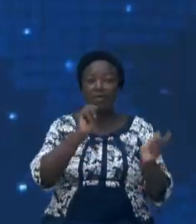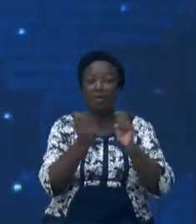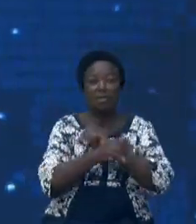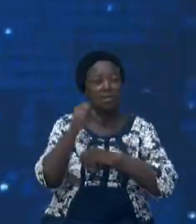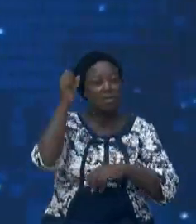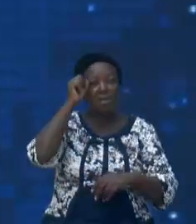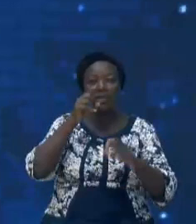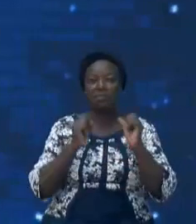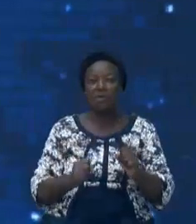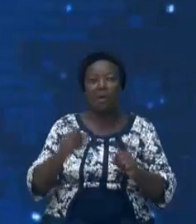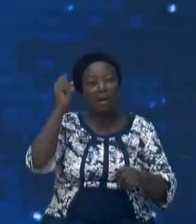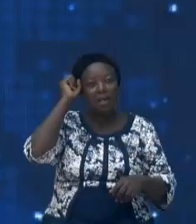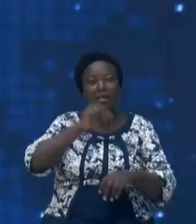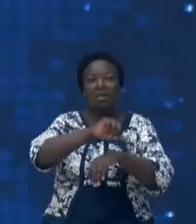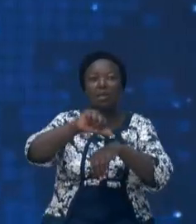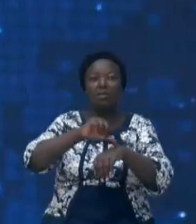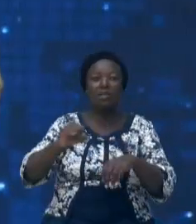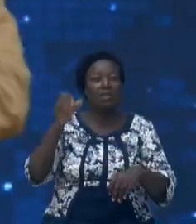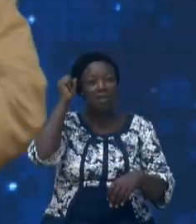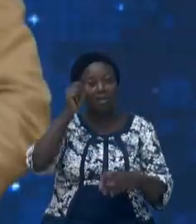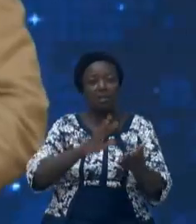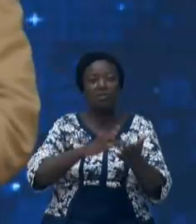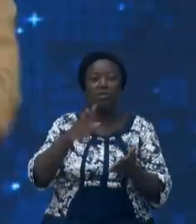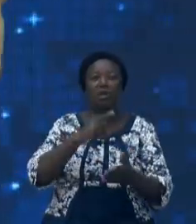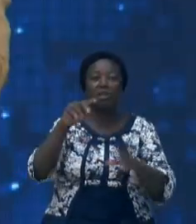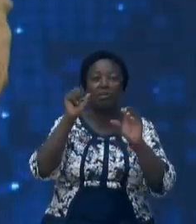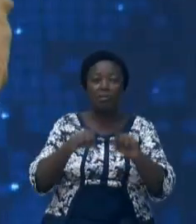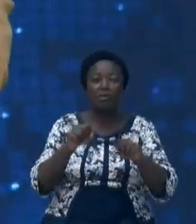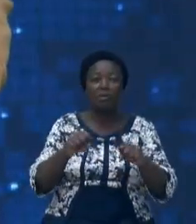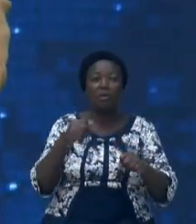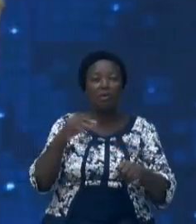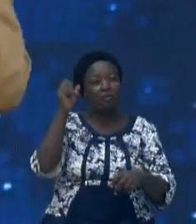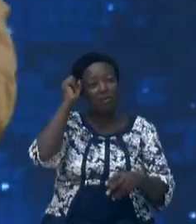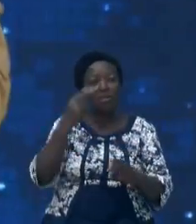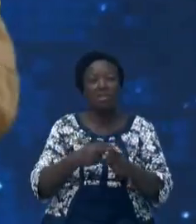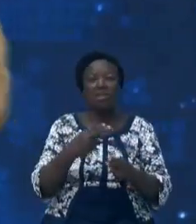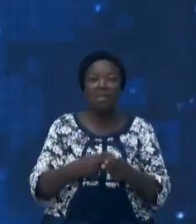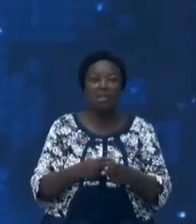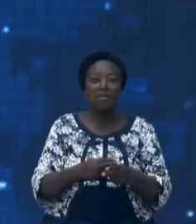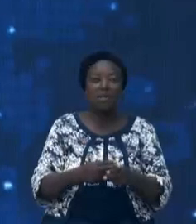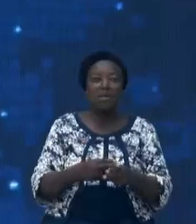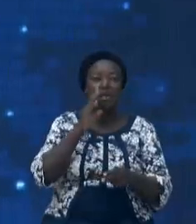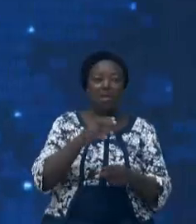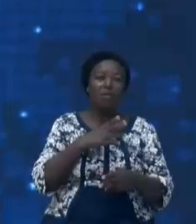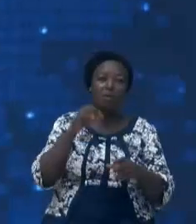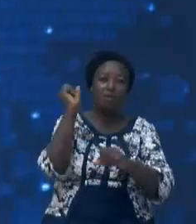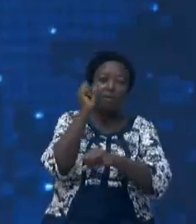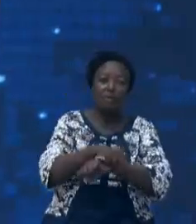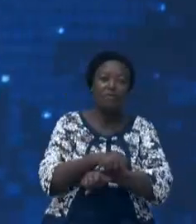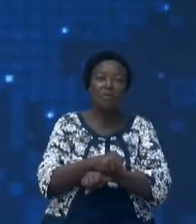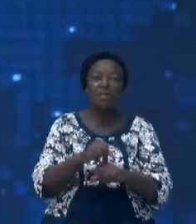christ ne change jamais sa puissance son action sa gloire les